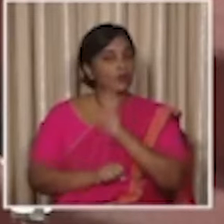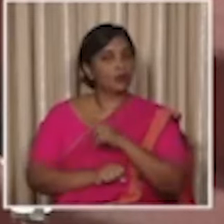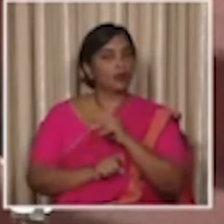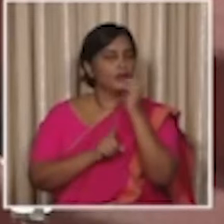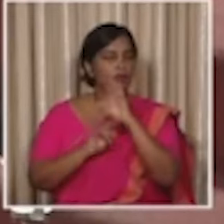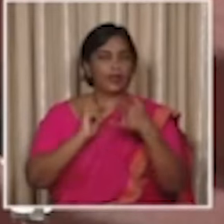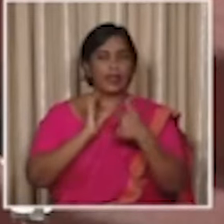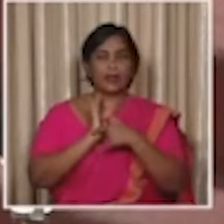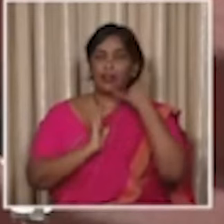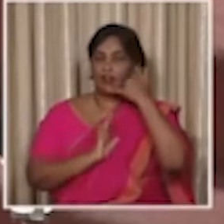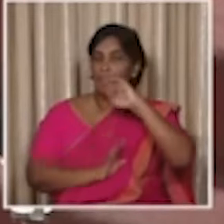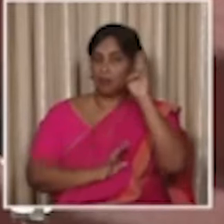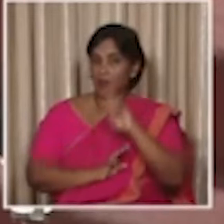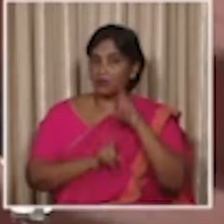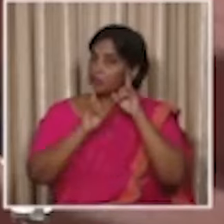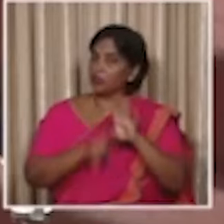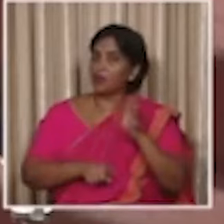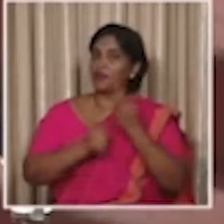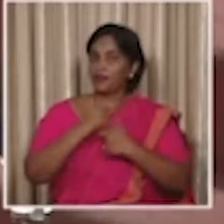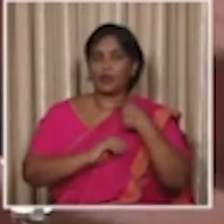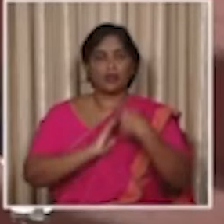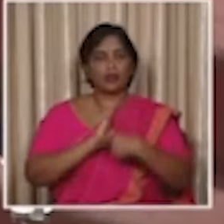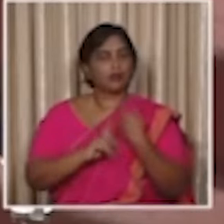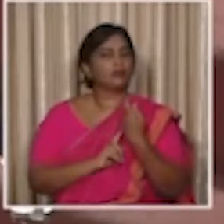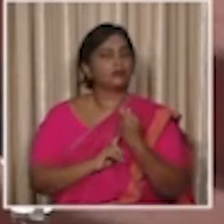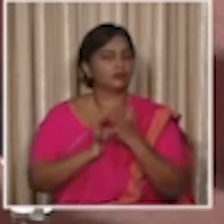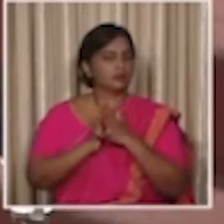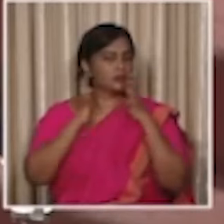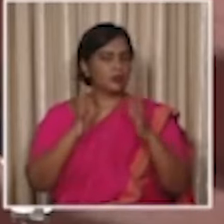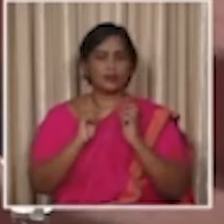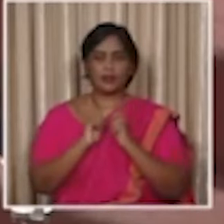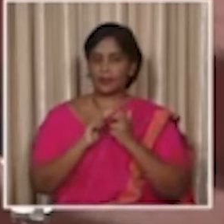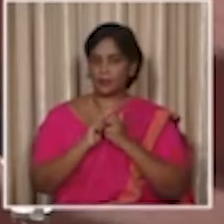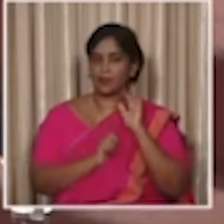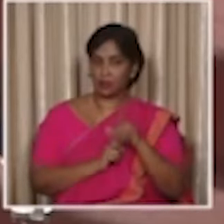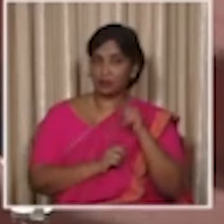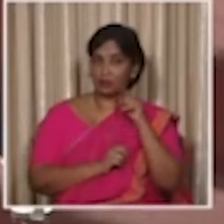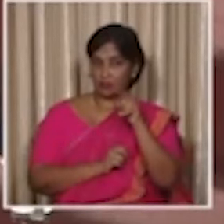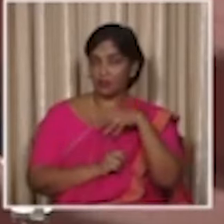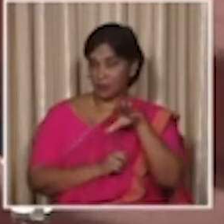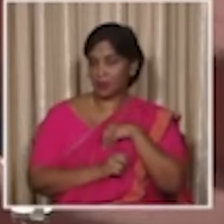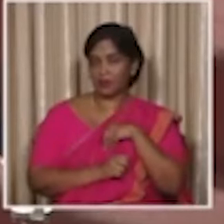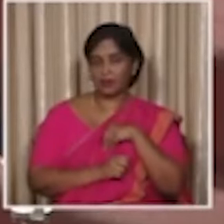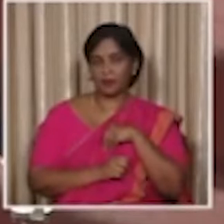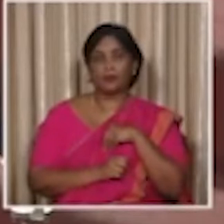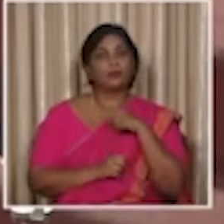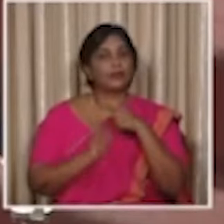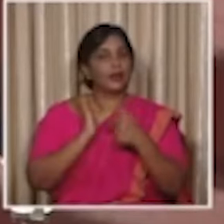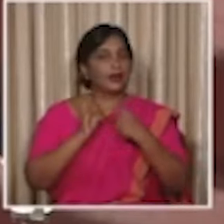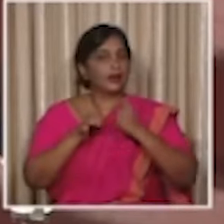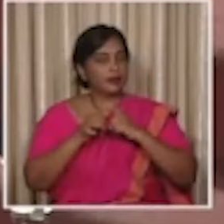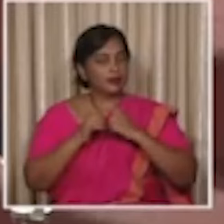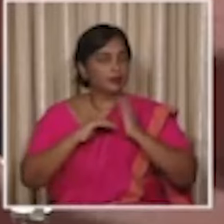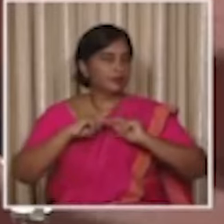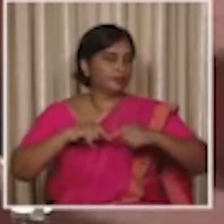එකම ටෙලිකොම් ආයතනය මෙසේ විකුණා දැමීම රටේ ආර්ථිකයට ඉමහක් බලපෑමක් සිදු වෙන බව ඔබතුමන් පිළිගන්නේද? ටෙන්ඩර්